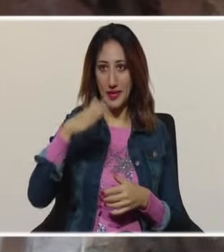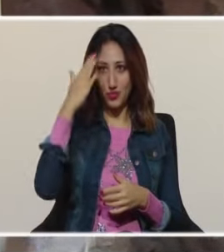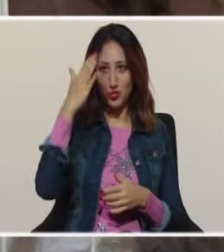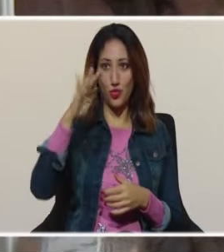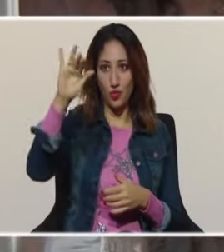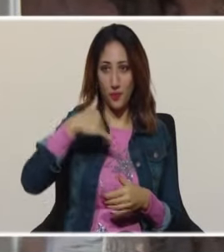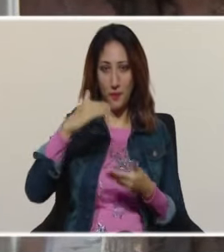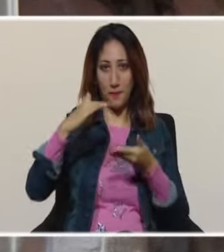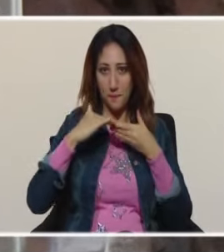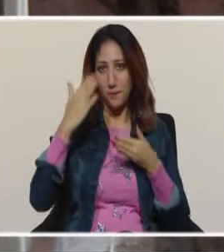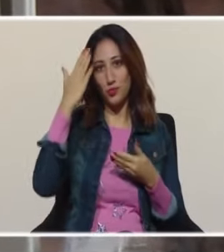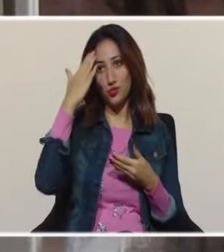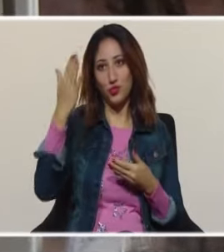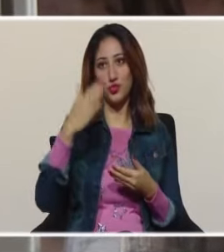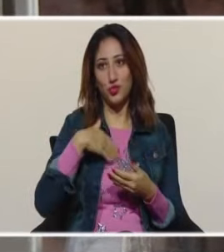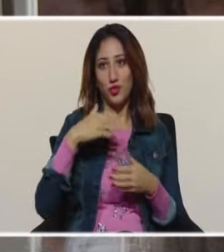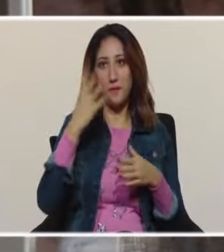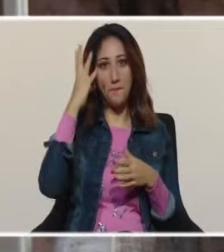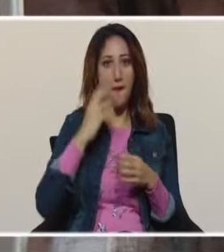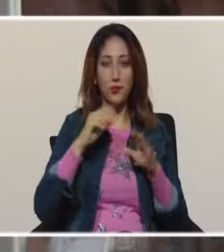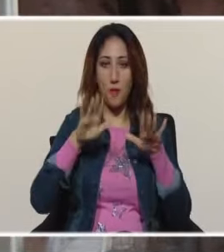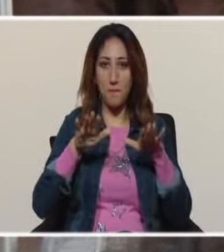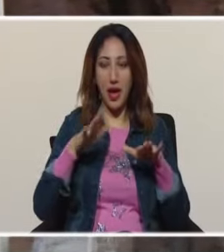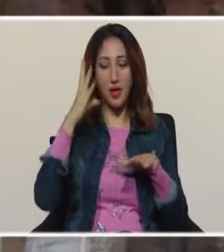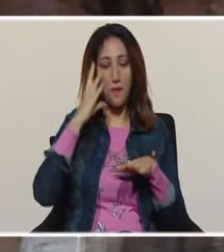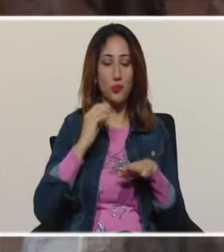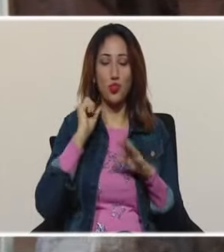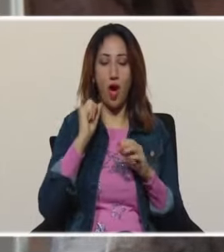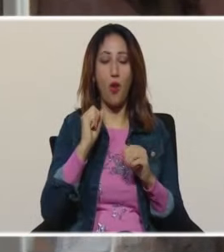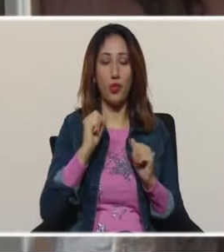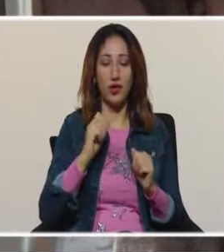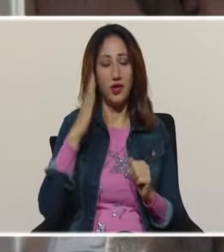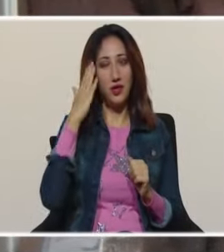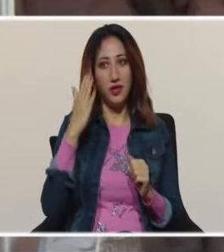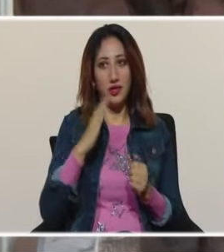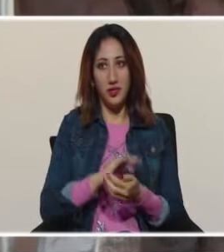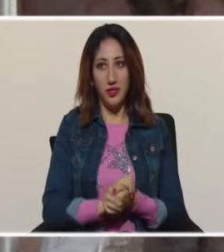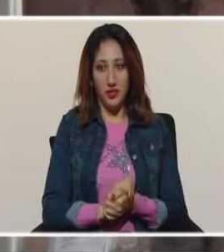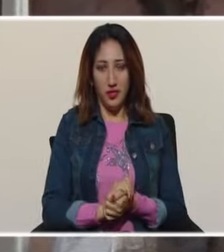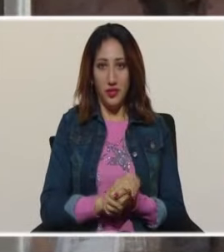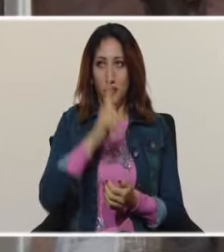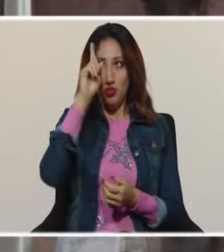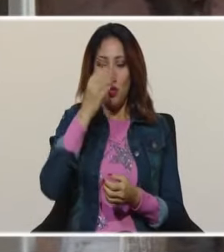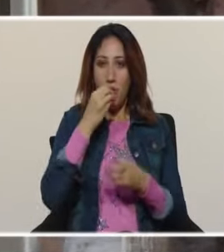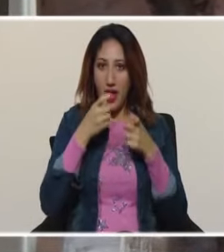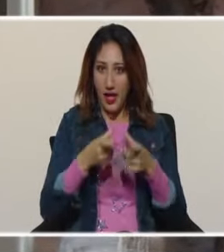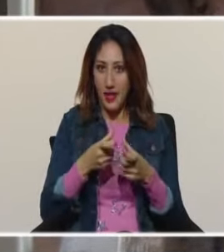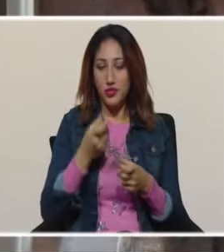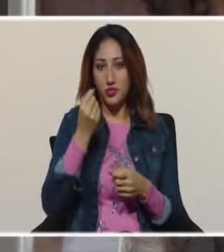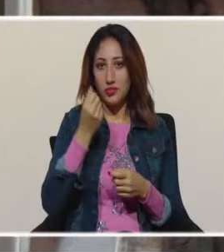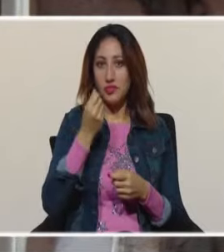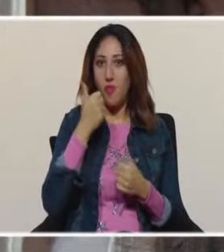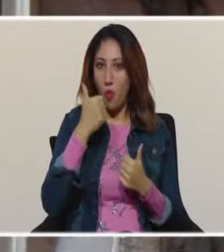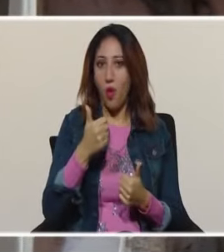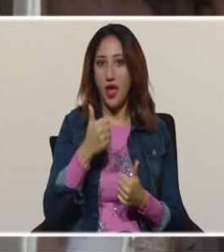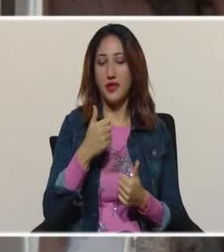لي امنيتي ان انا اشوف المكنه ما شاء الله اللي انا هشتغل عليها ان شاء الله. ان شاء الله تبقى باب رزق وتفتح لك باب رزق وتكون